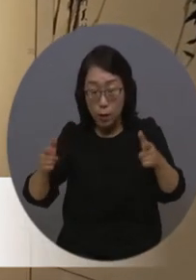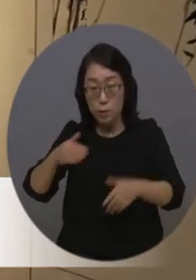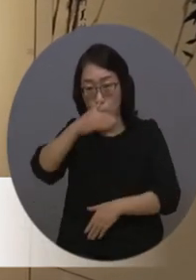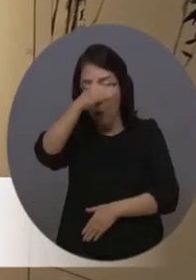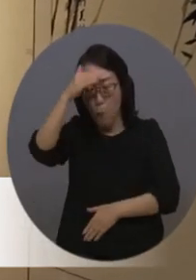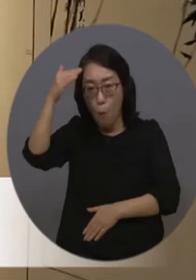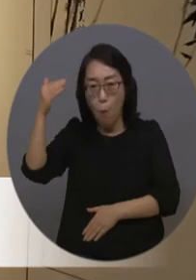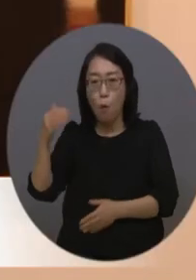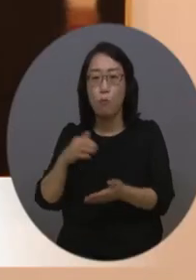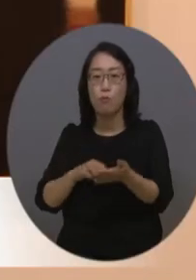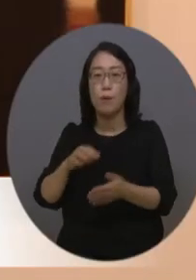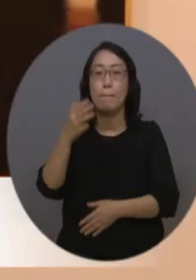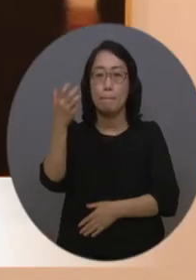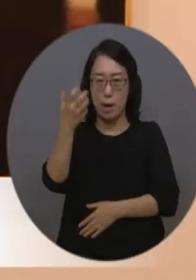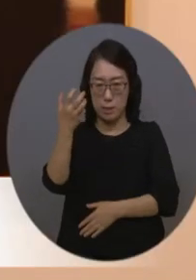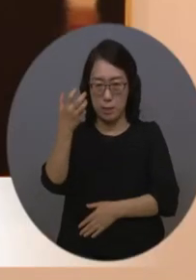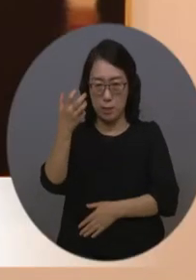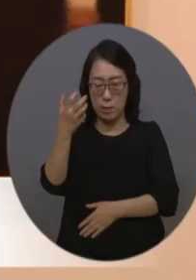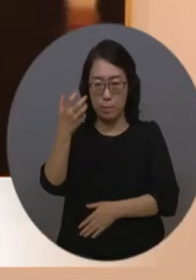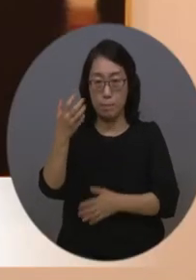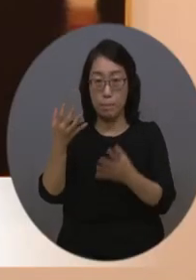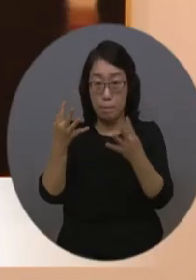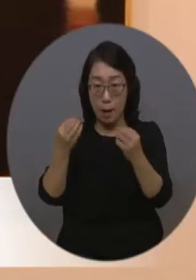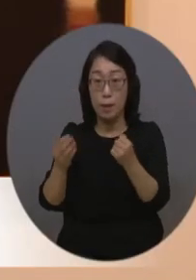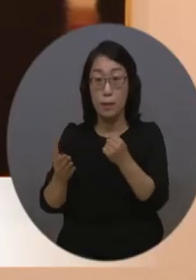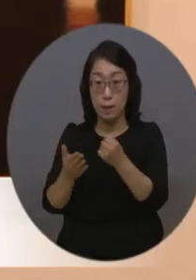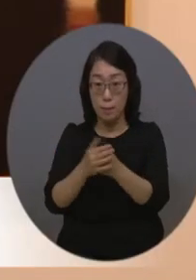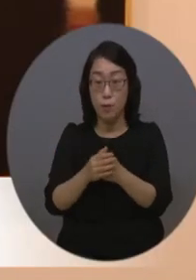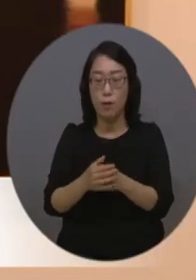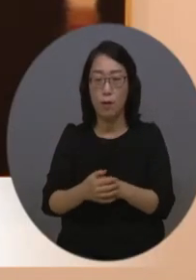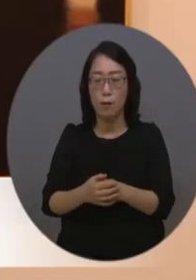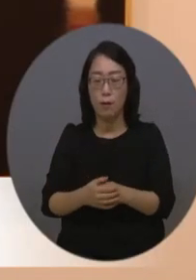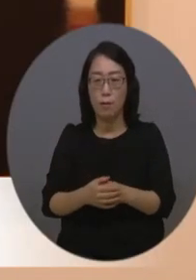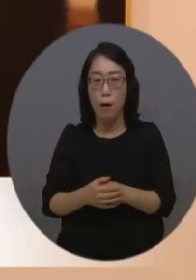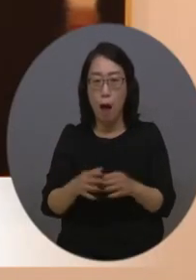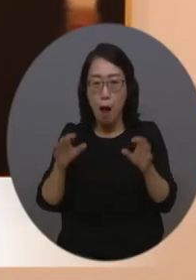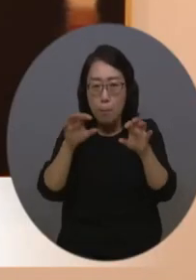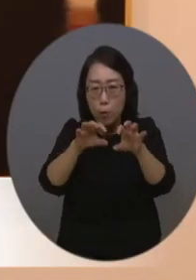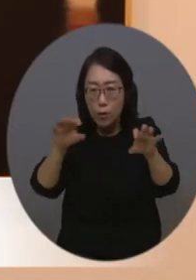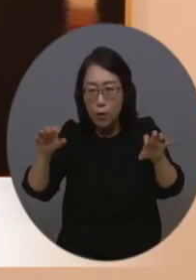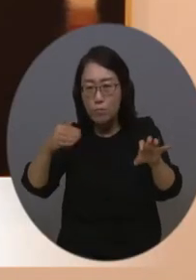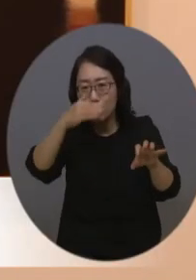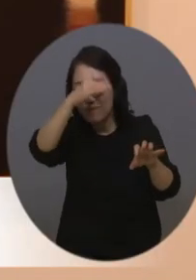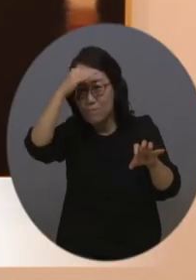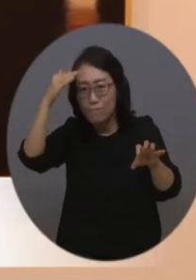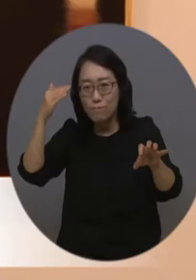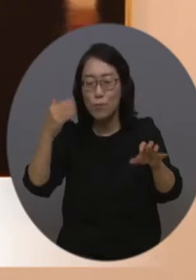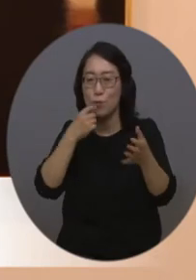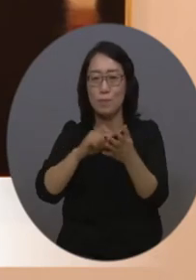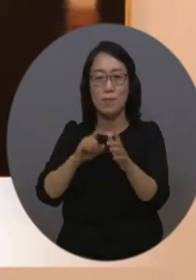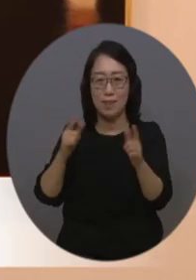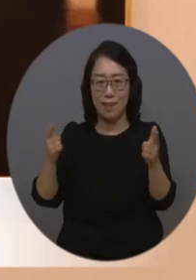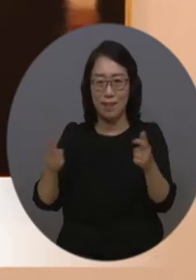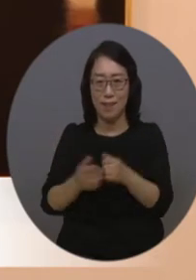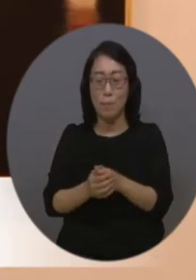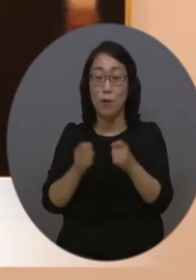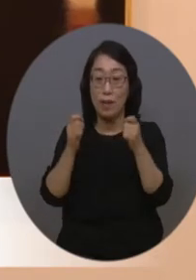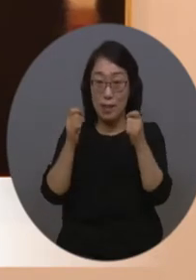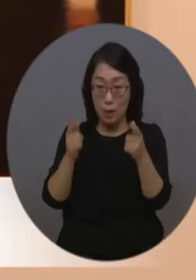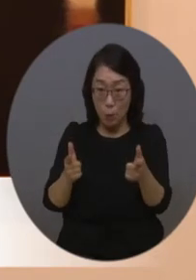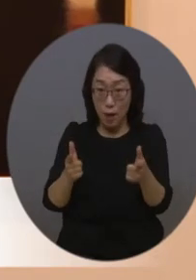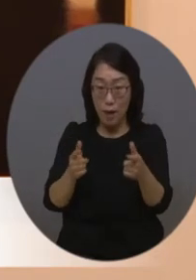약 80여 점 정도 되기 때문에 이렇게 모아서 볼 수 있는 기회가 드뭅니다. 이번 기회에